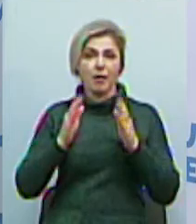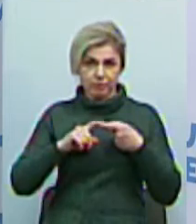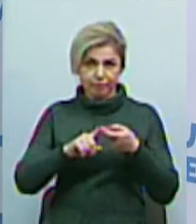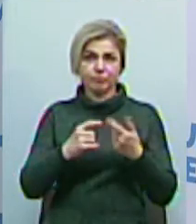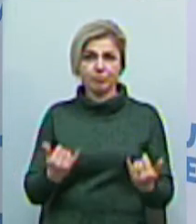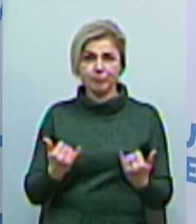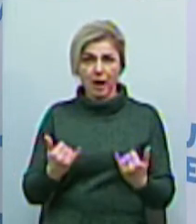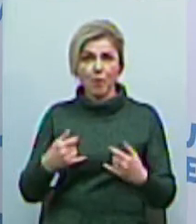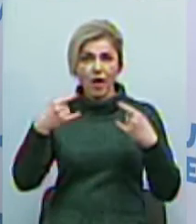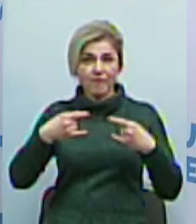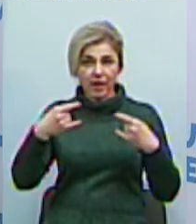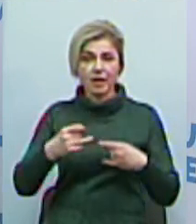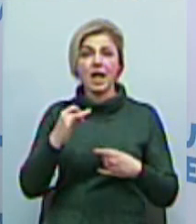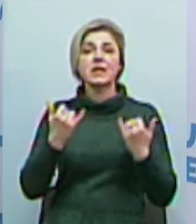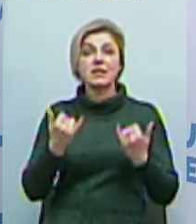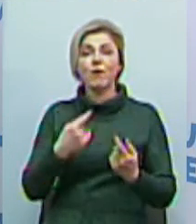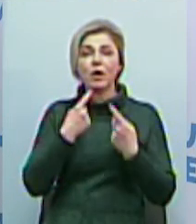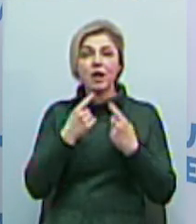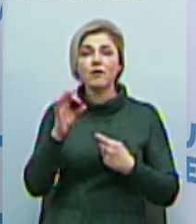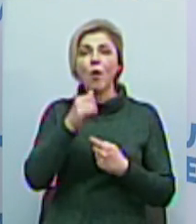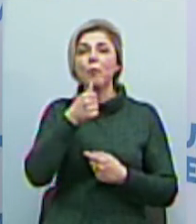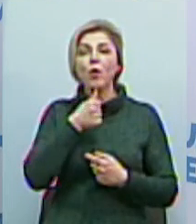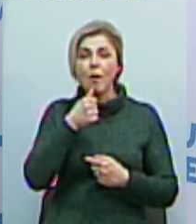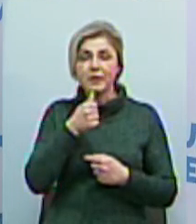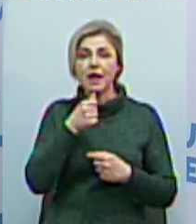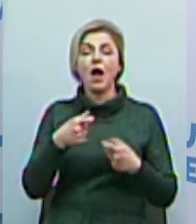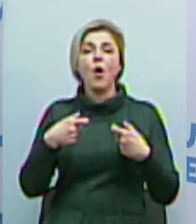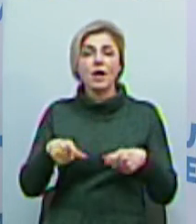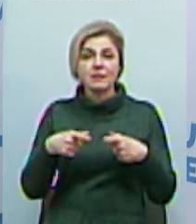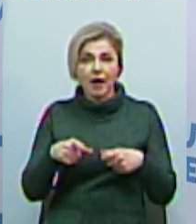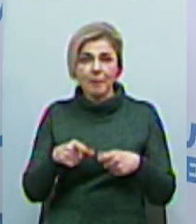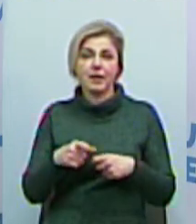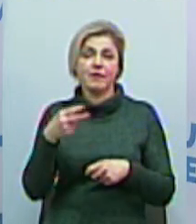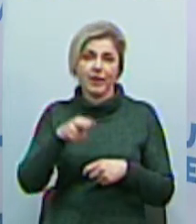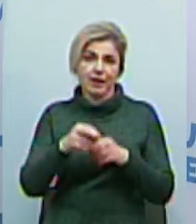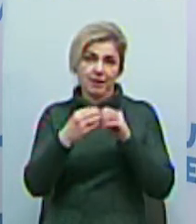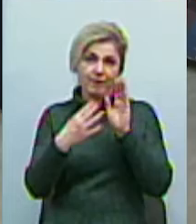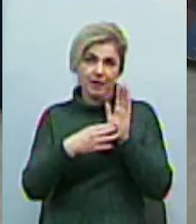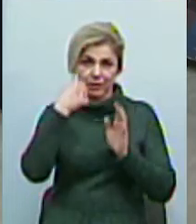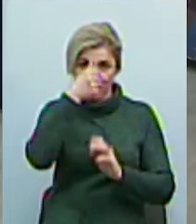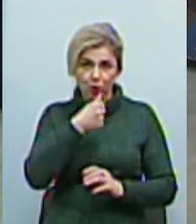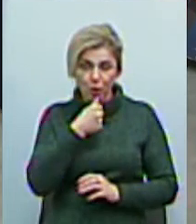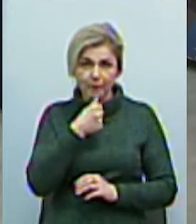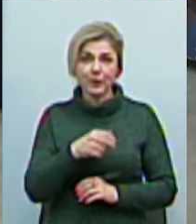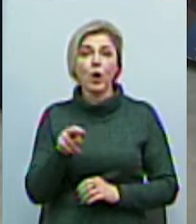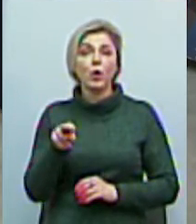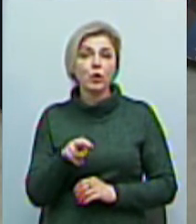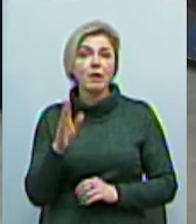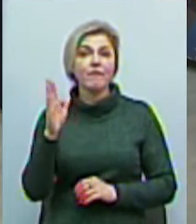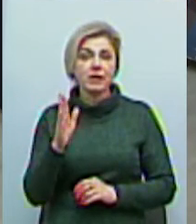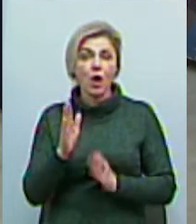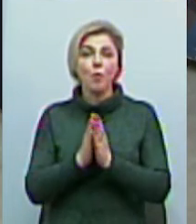сьогодні ми говоримо про пробне зовнішнє незалежне оцінювання 2019 року. Людмила Володимирівна, будь